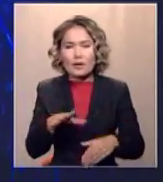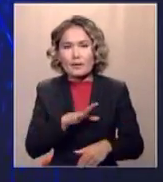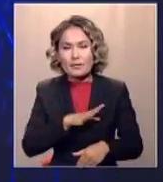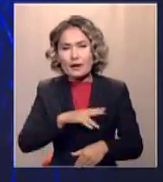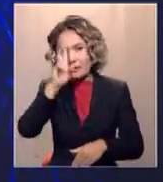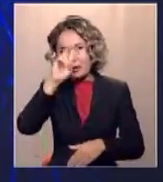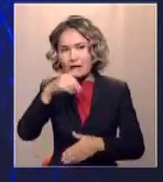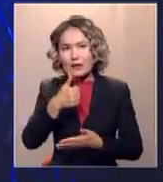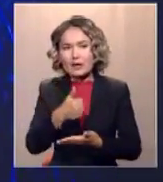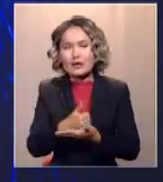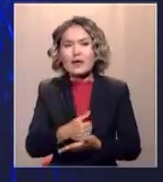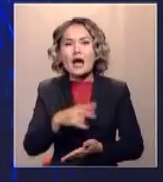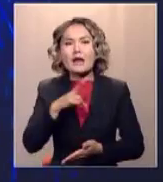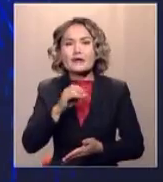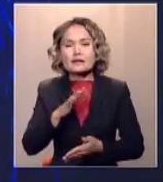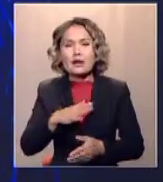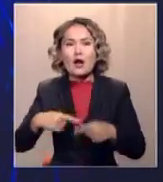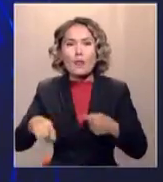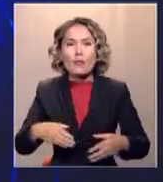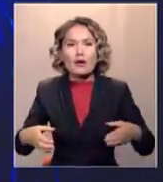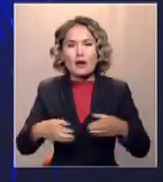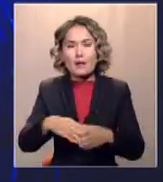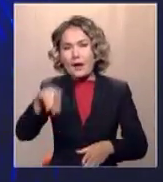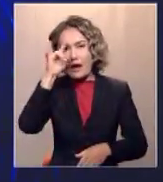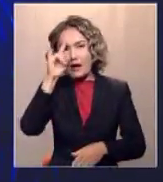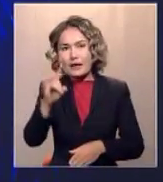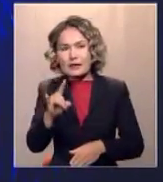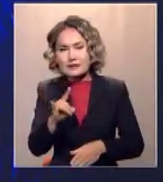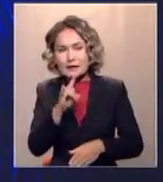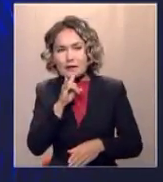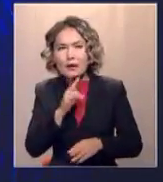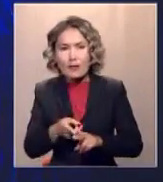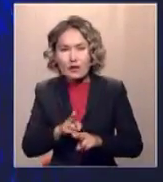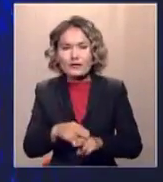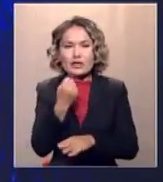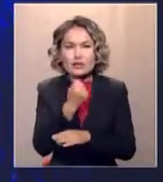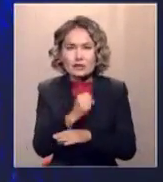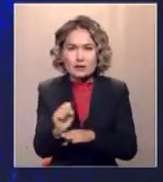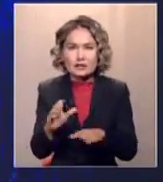соңында Нұрсұлтан Назарбаев аяқ топшыларымызға бар қазақстандықтар атынан жарқын жеңістер тіледі.